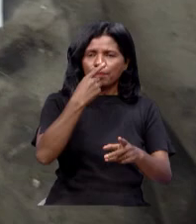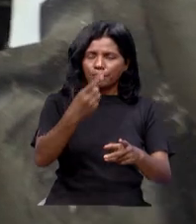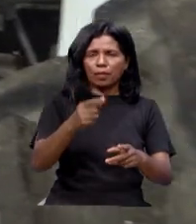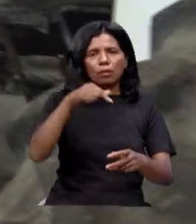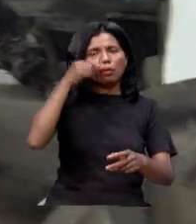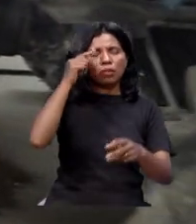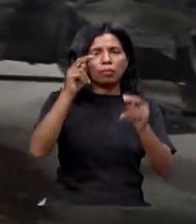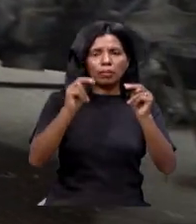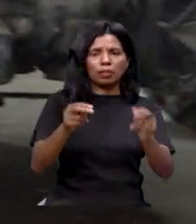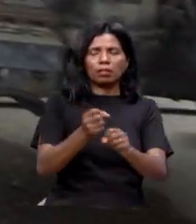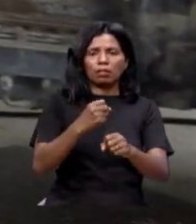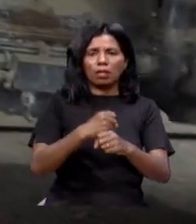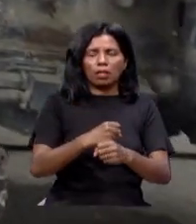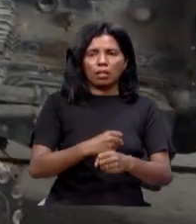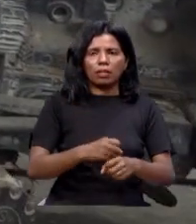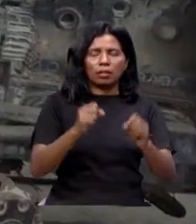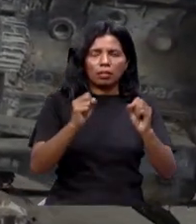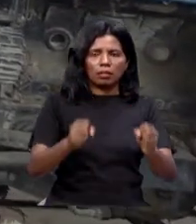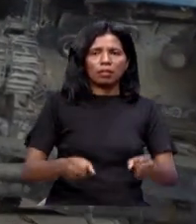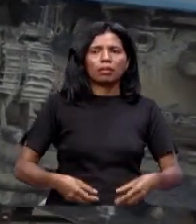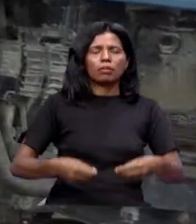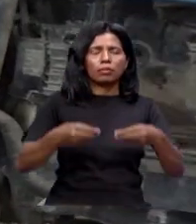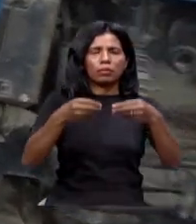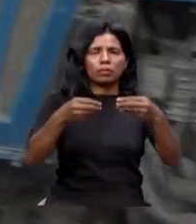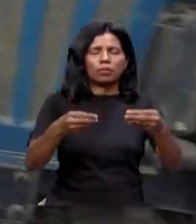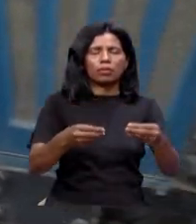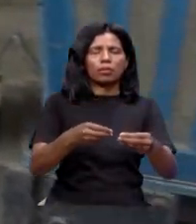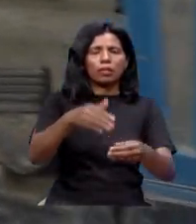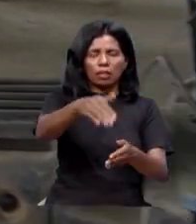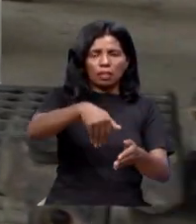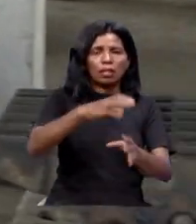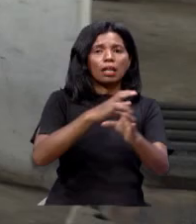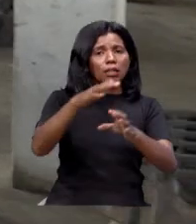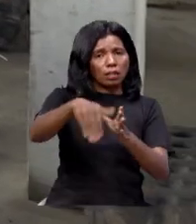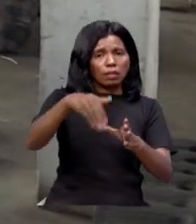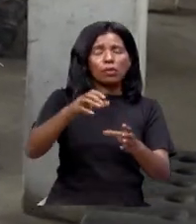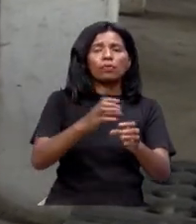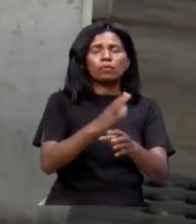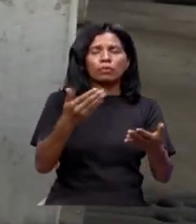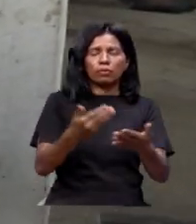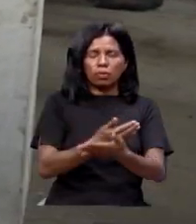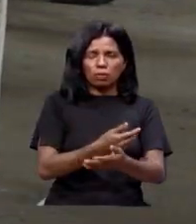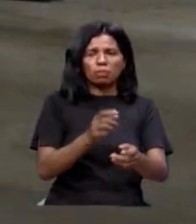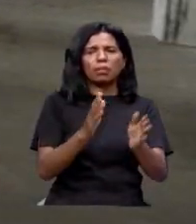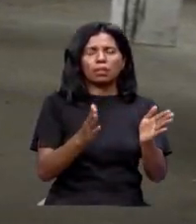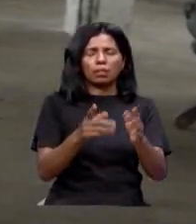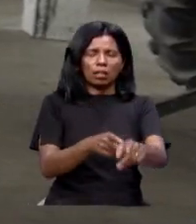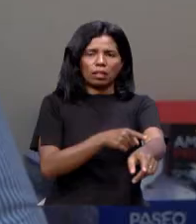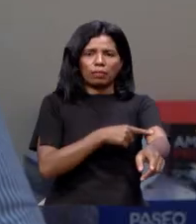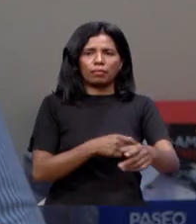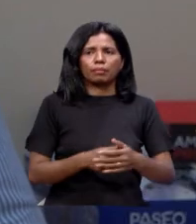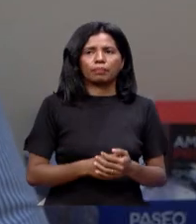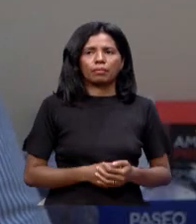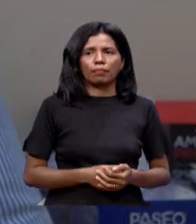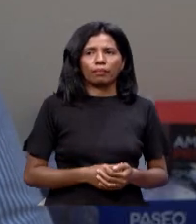Governo Presidio Halo Tener Resau, ho di bela hola fale traktor fom, ma be tener Resau ne proseso naro. Tener Resau, claro,